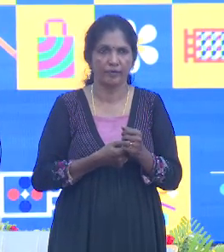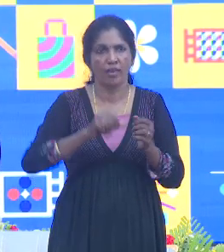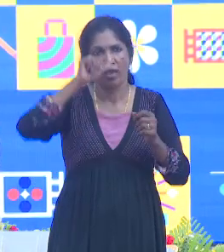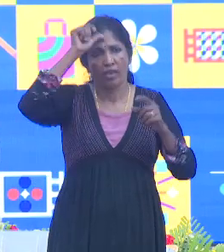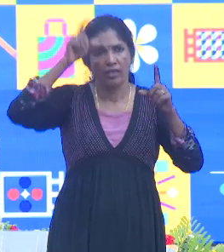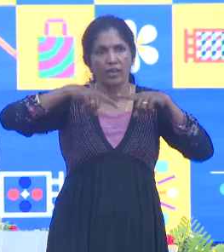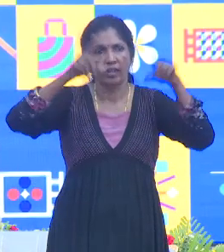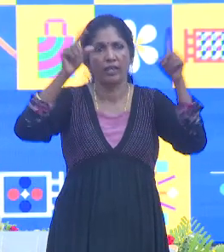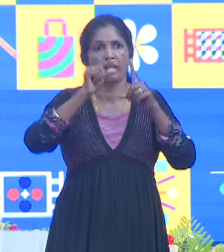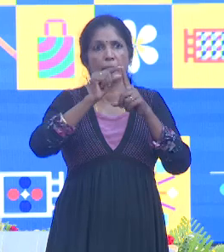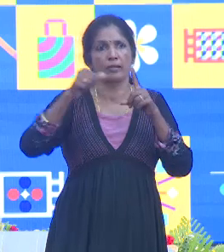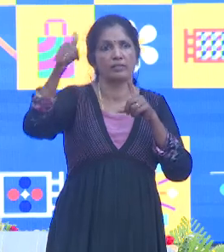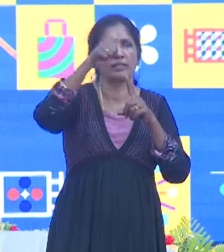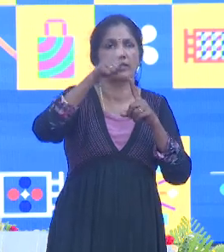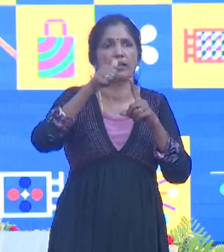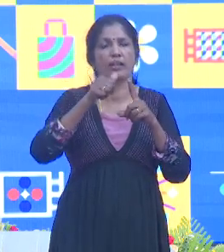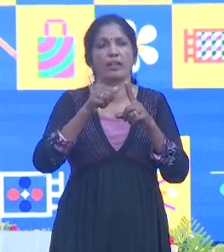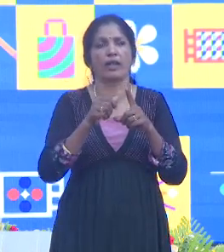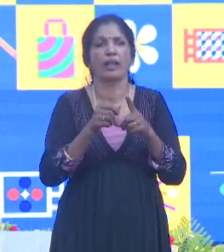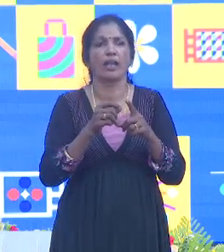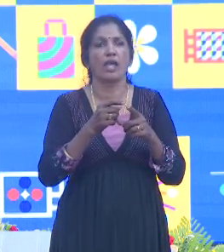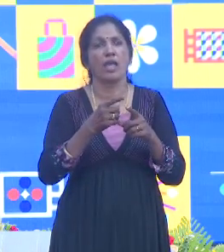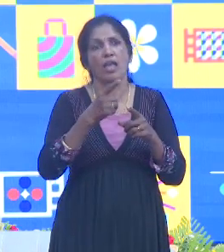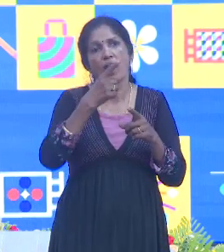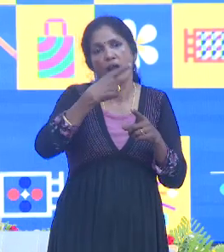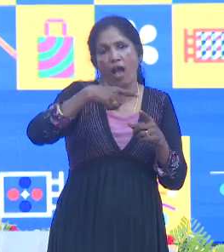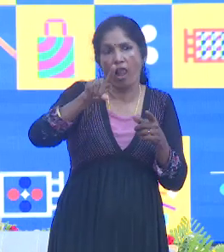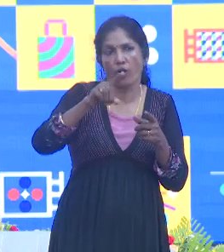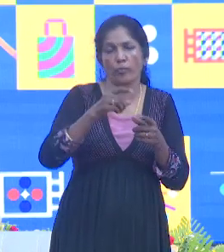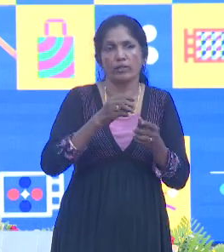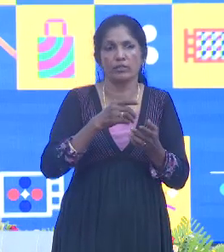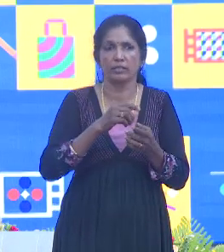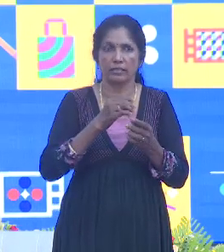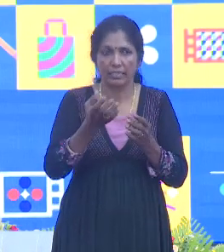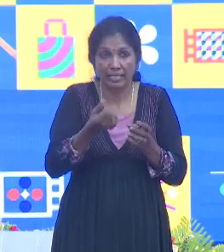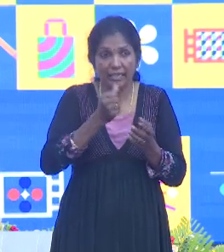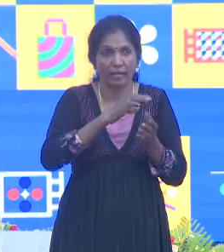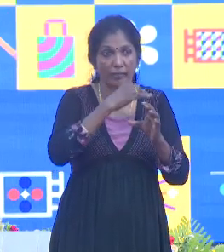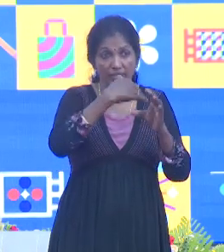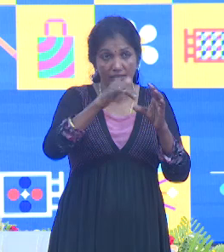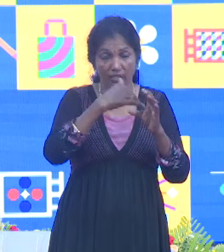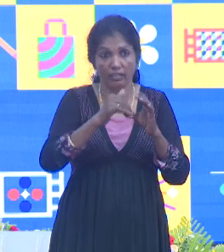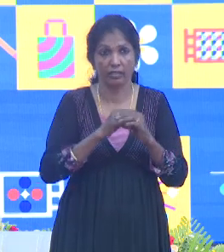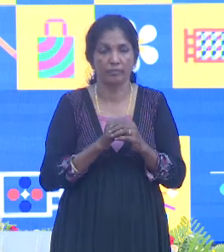ഇന്ത്യൻ പ്രസിഡൻറ്റിൻ്റെ അസൻ്റ് ലഭിക്കുന്നതിന് വേണ്ടി അയച്ചു കൊടുത്തപ്പോൾ